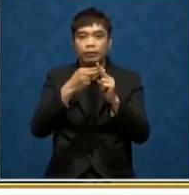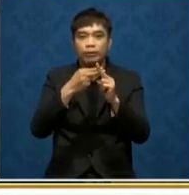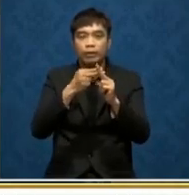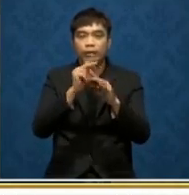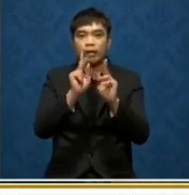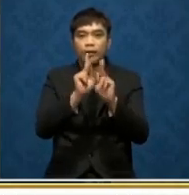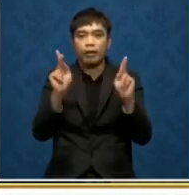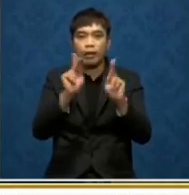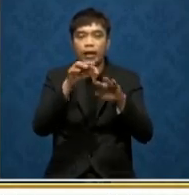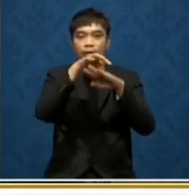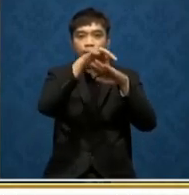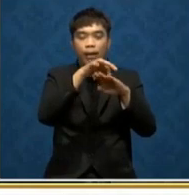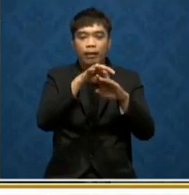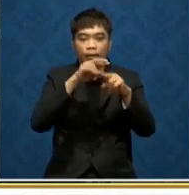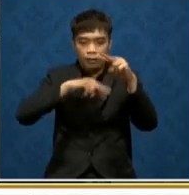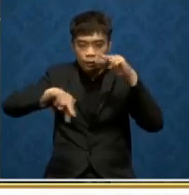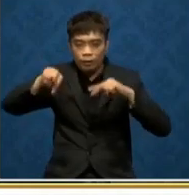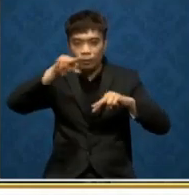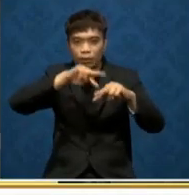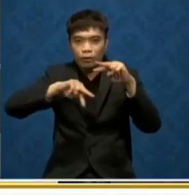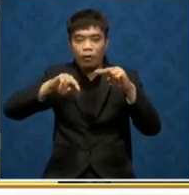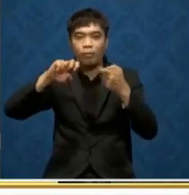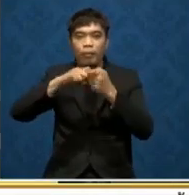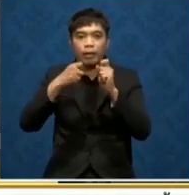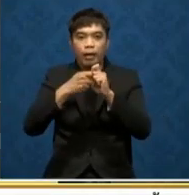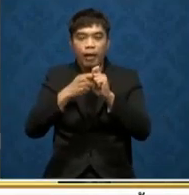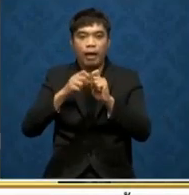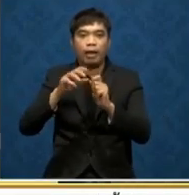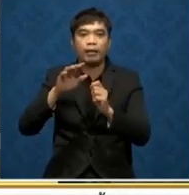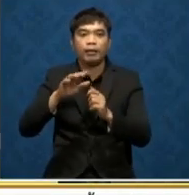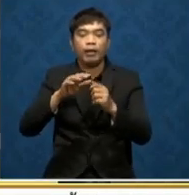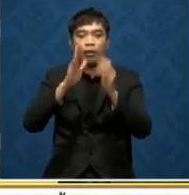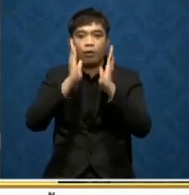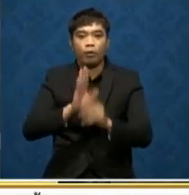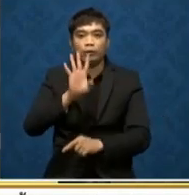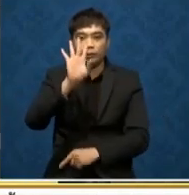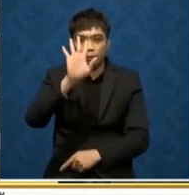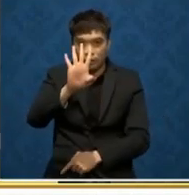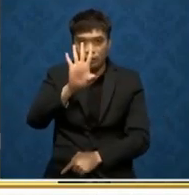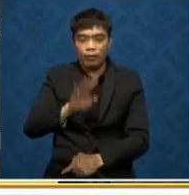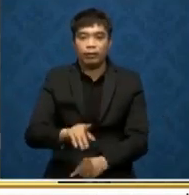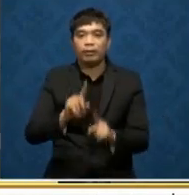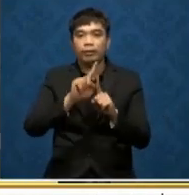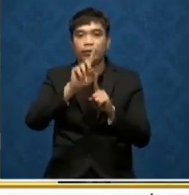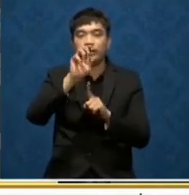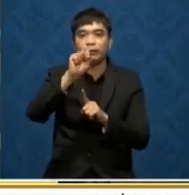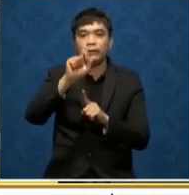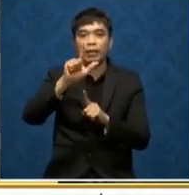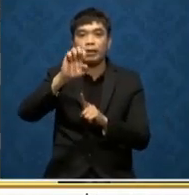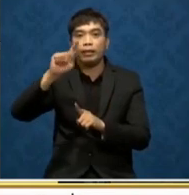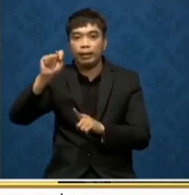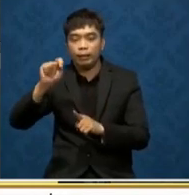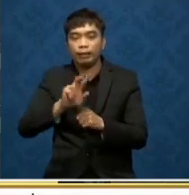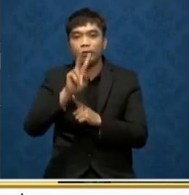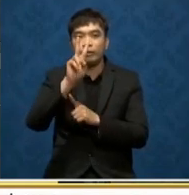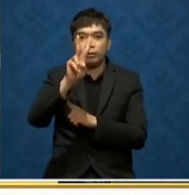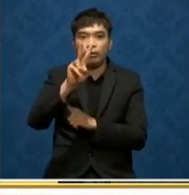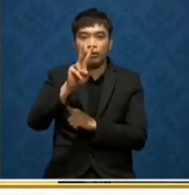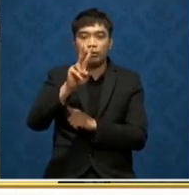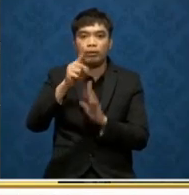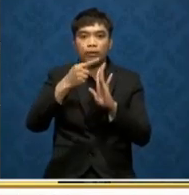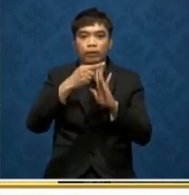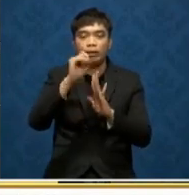ภัยแล้งจากปรากฏการณ์เอลนิโญสัดส่วนพรรคภูมิใจไทยทั้งหมด4ท่านครับ 1. ส.ส.สลิดบุตรเนียม 2. ส.ส.เ